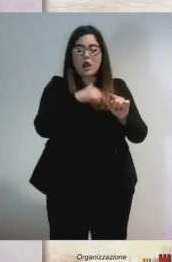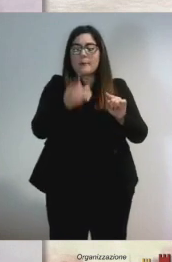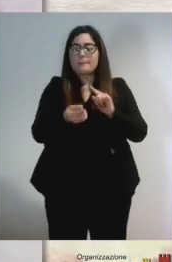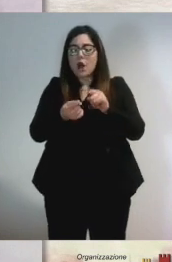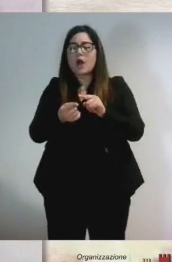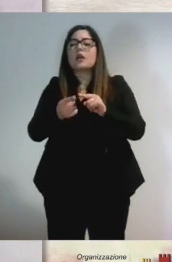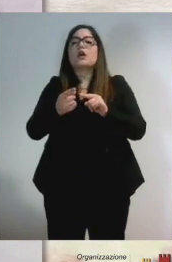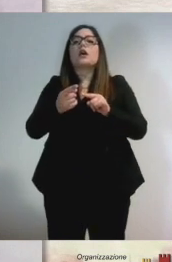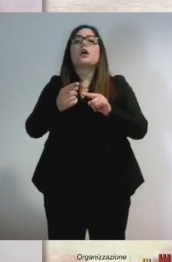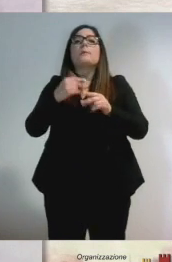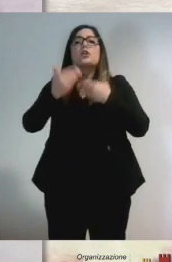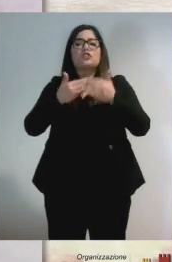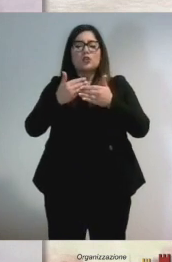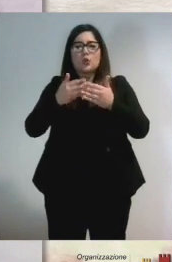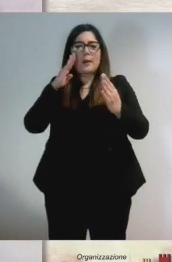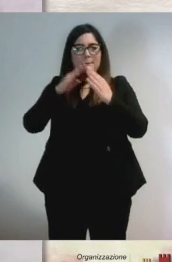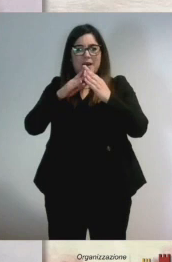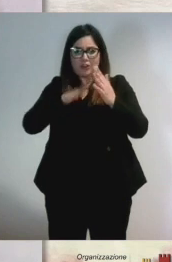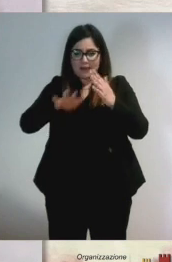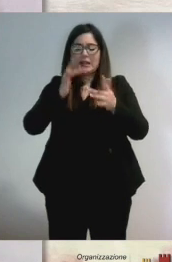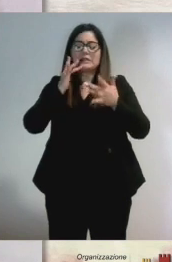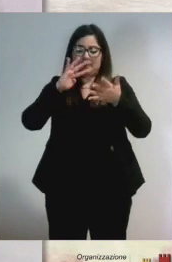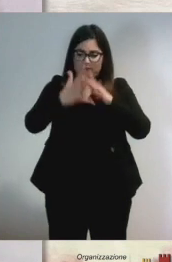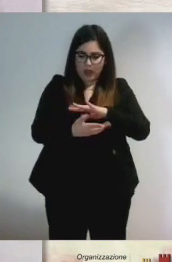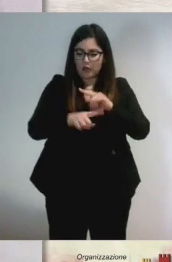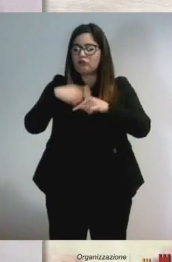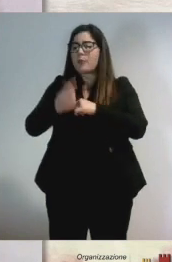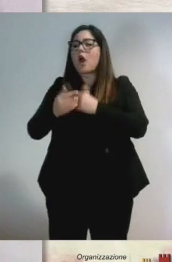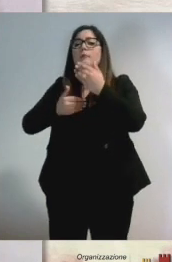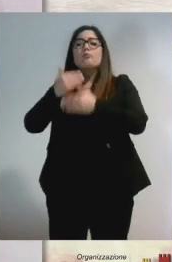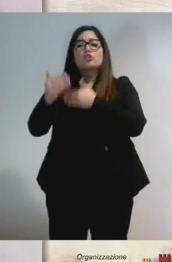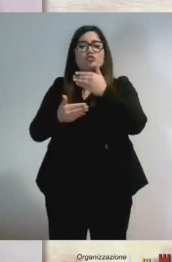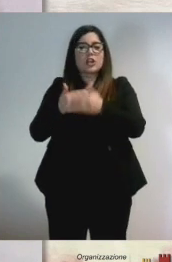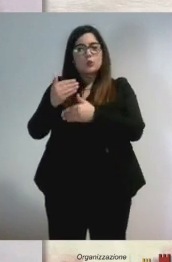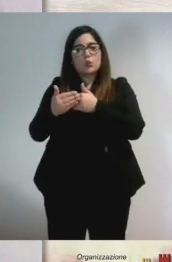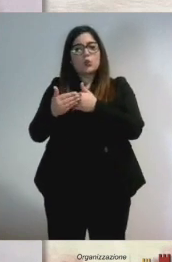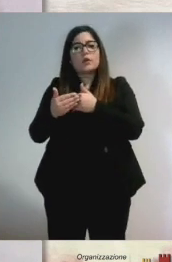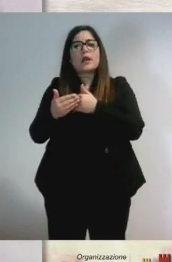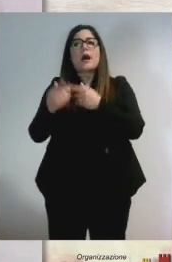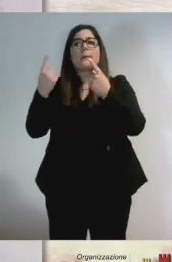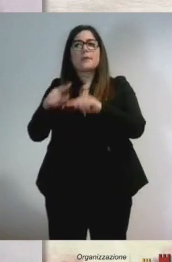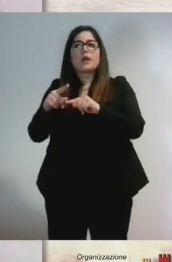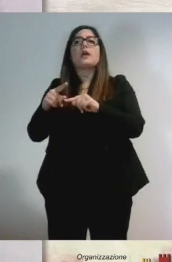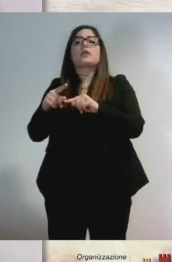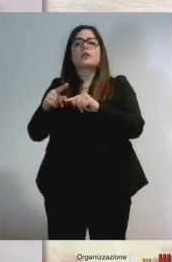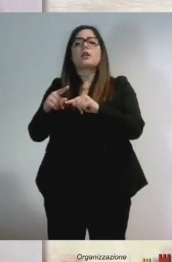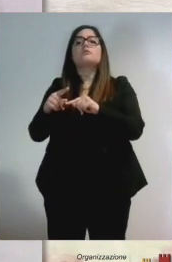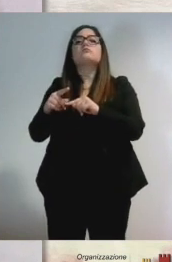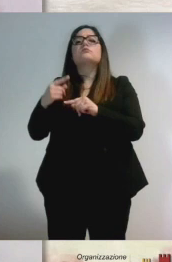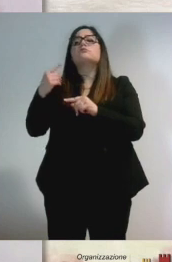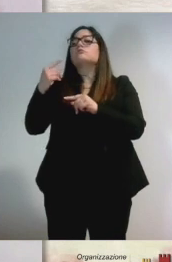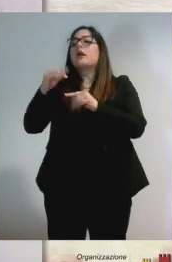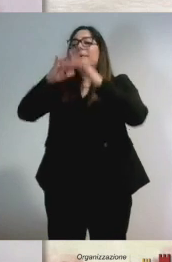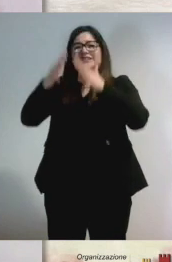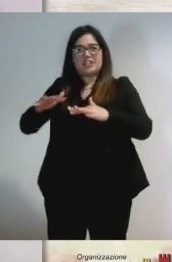di impatto ambientale viene semplificata la procedura per ottenere il parere paesaggistico però sono